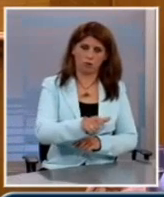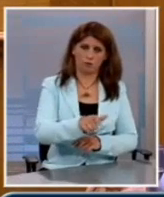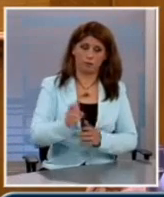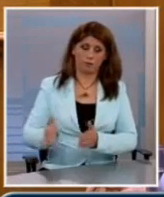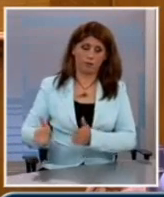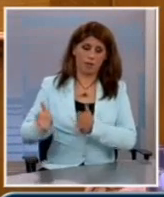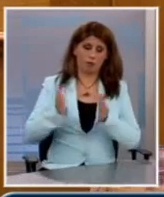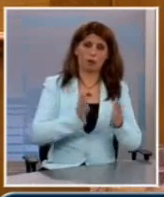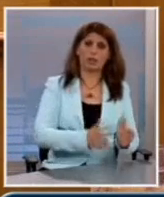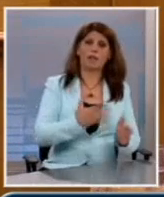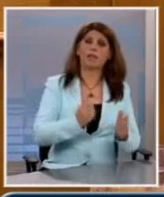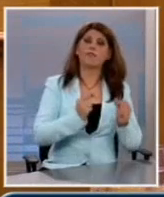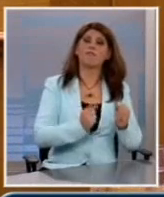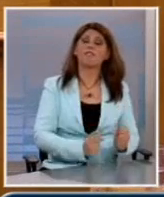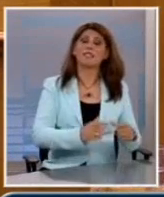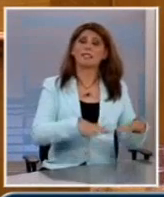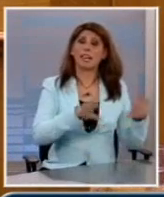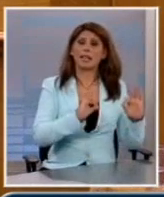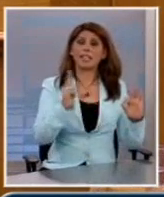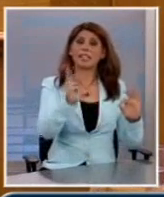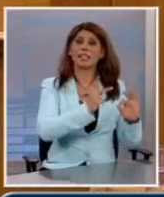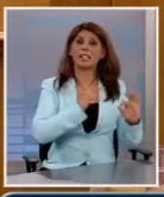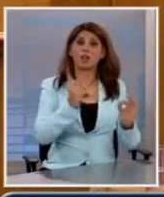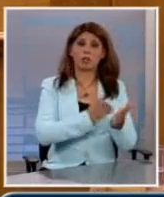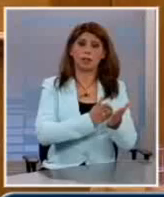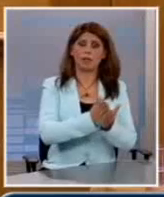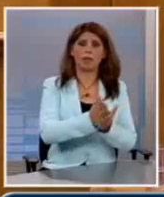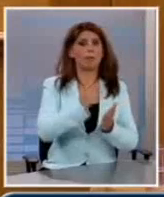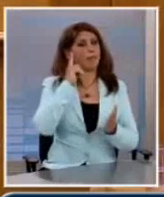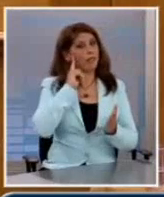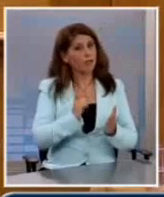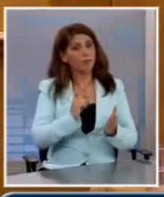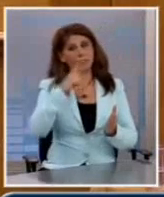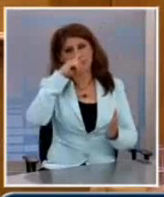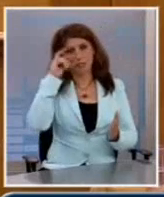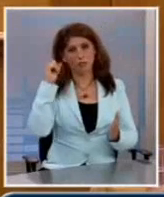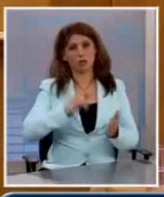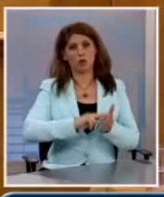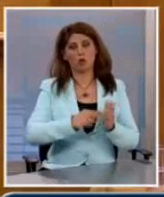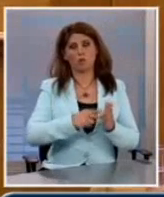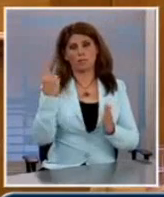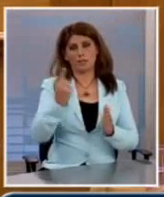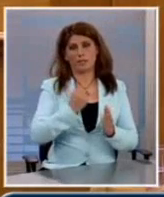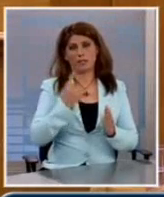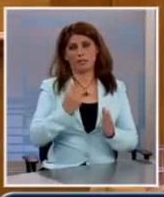από την άλλη θα έχει βασική αρχή του την κοινωνική δικαιοσύνη με δεδομένες τις δύσκολες οικονομικές συνθήκες.